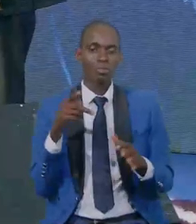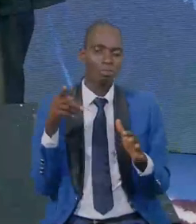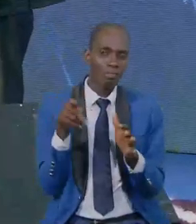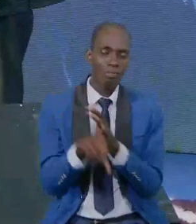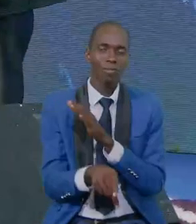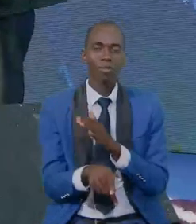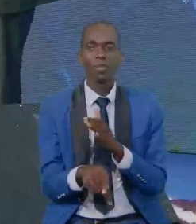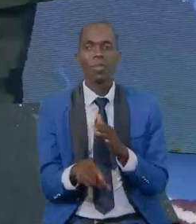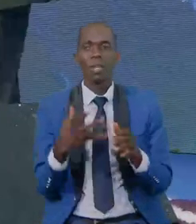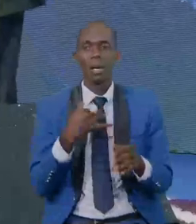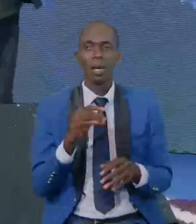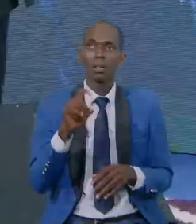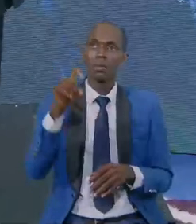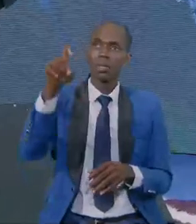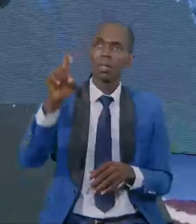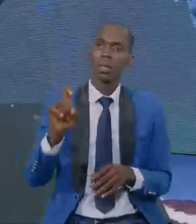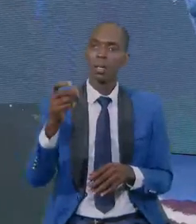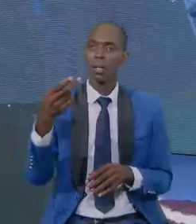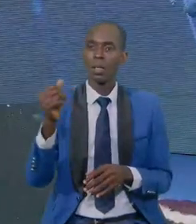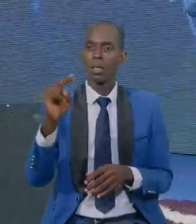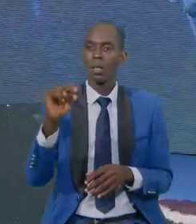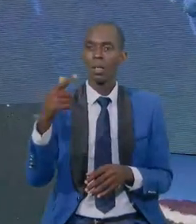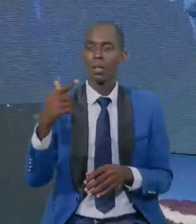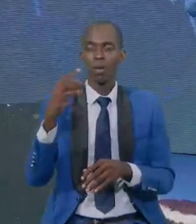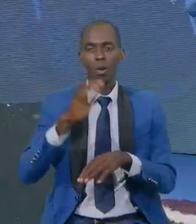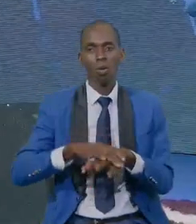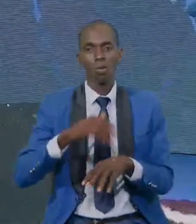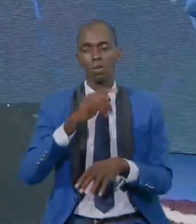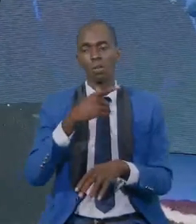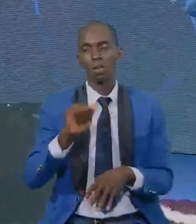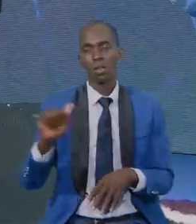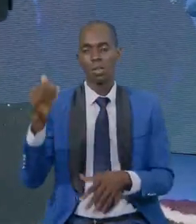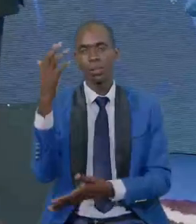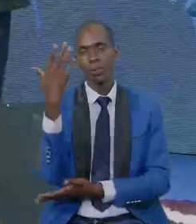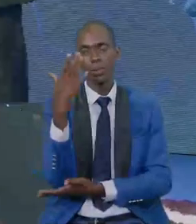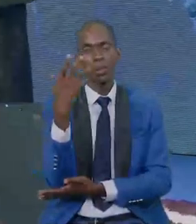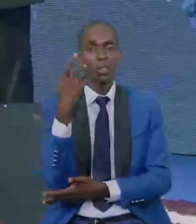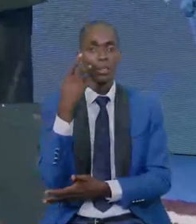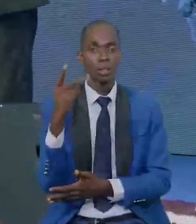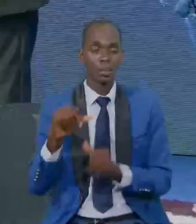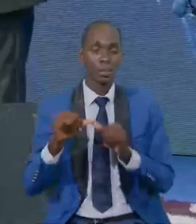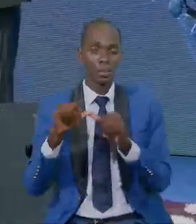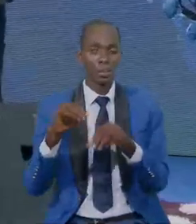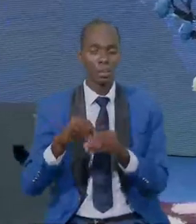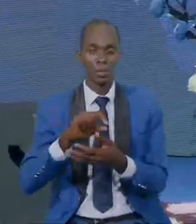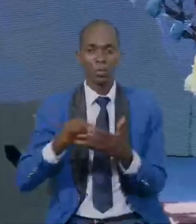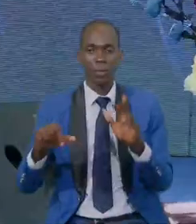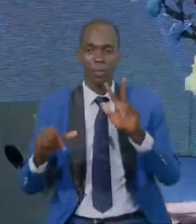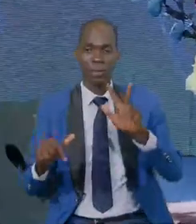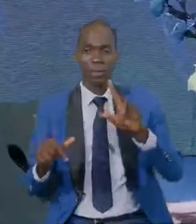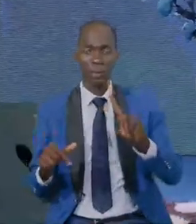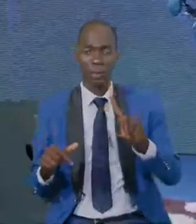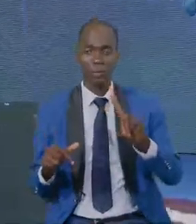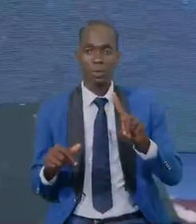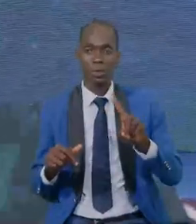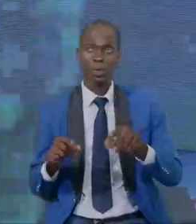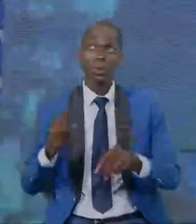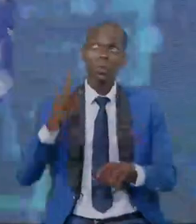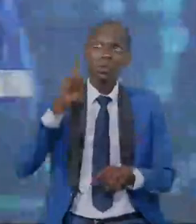Que vous avez tué en le pendant au bois. Look at verse 31. Le verset 31. As